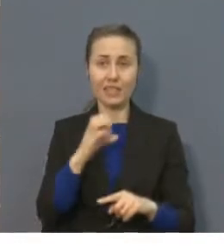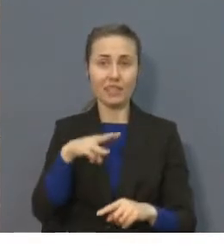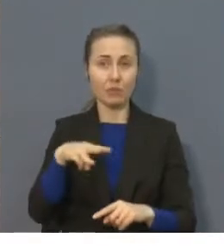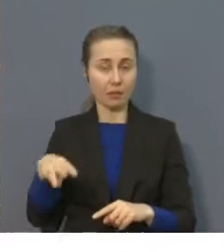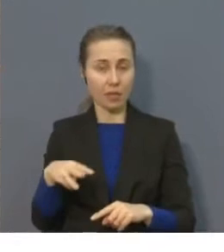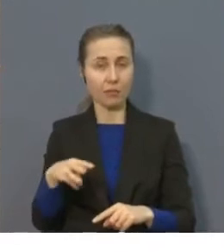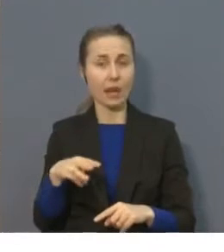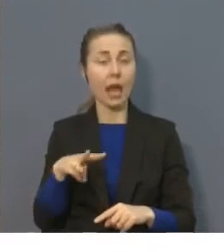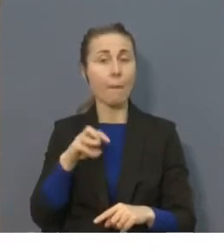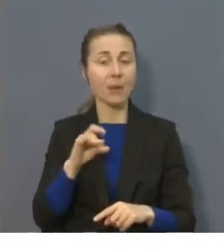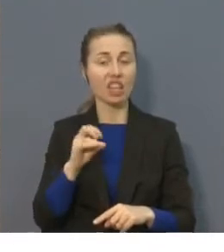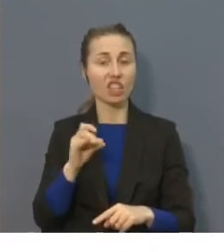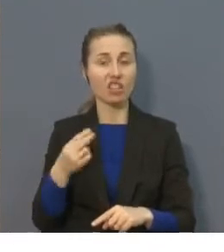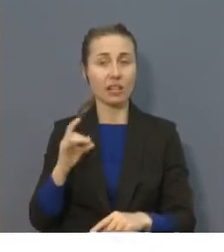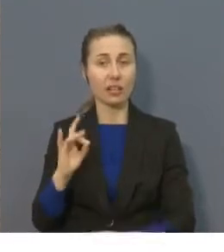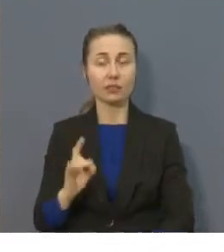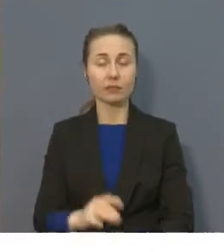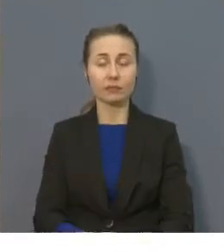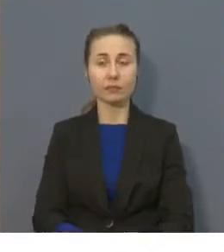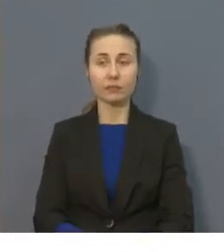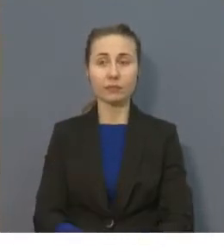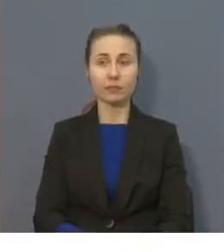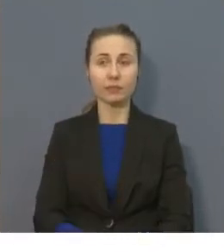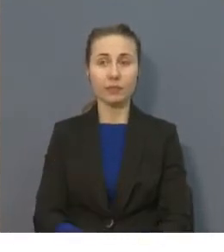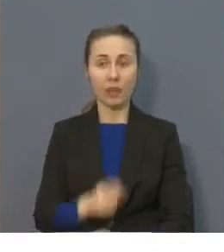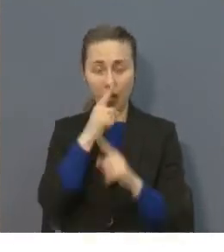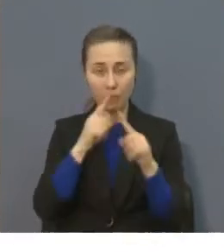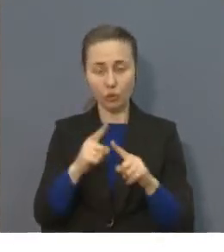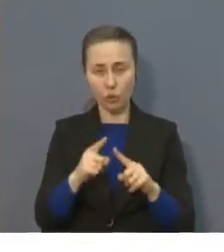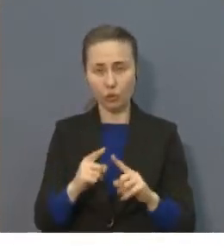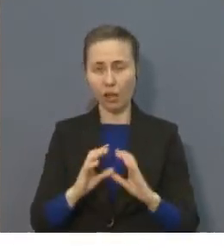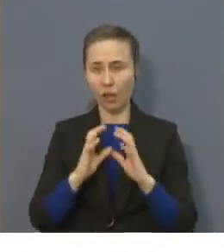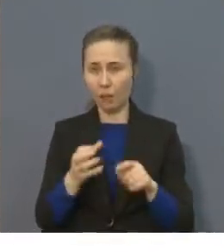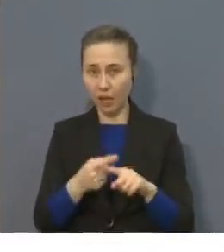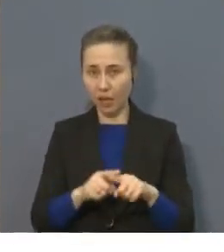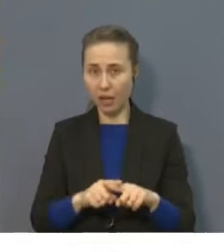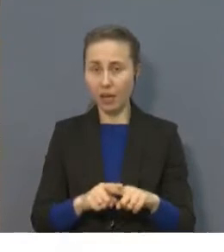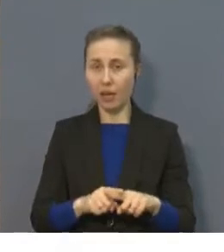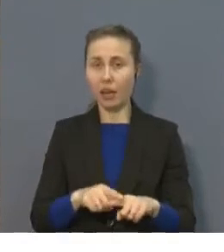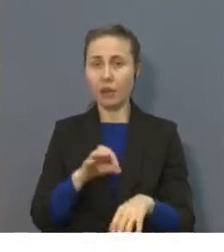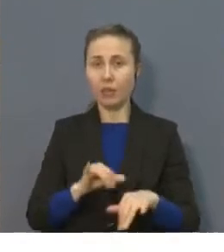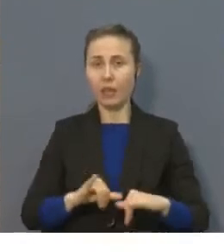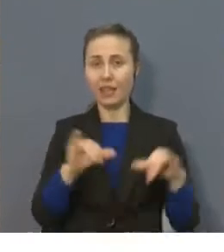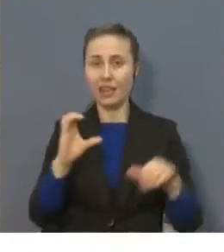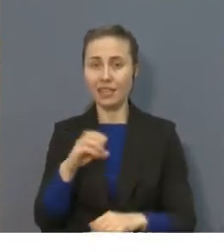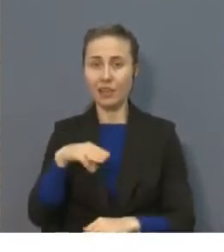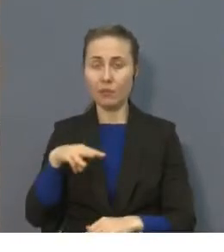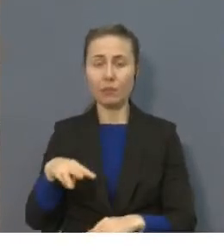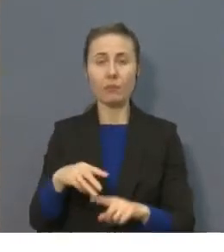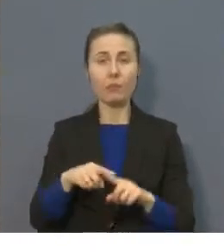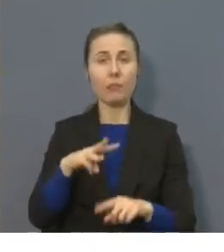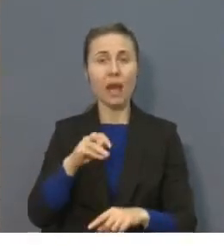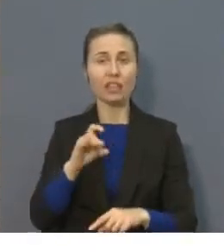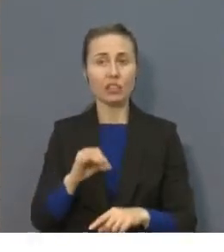SMM менеджерлерге осы жаһандық індет ерекше әсер етті. Оған себеп интернеттегі трафиктің